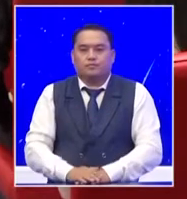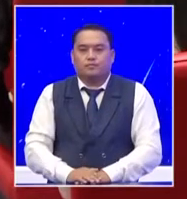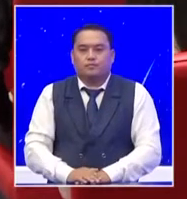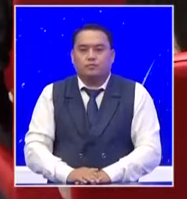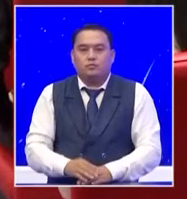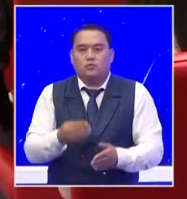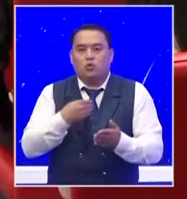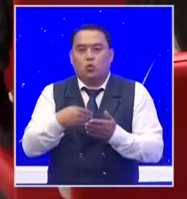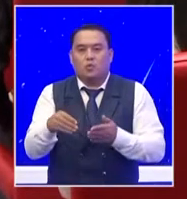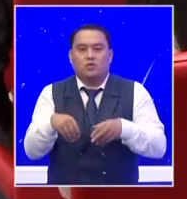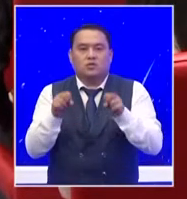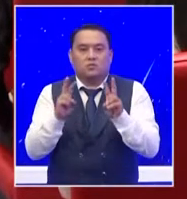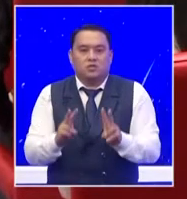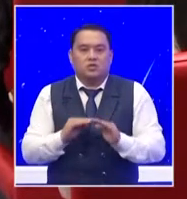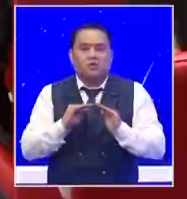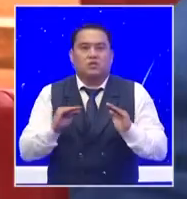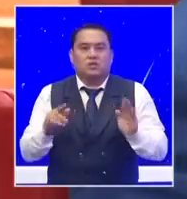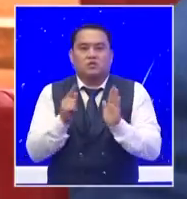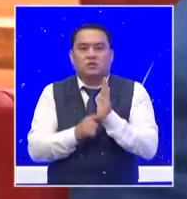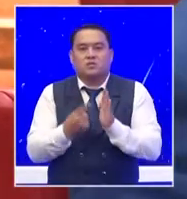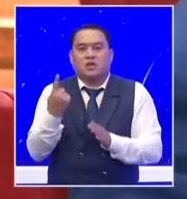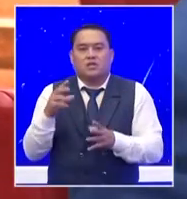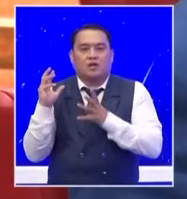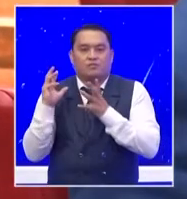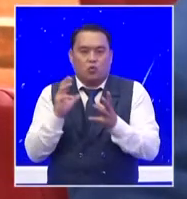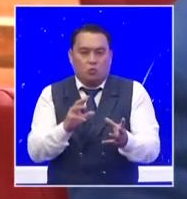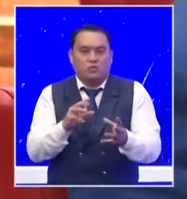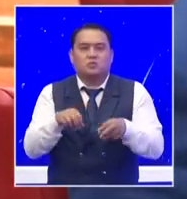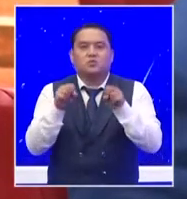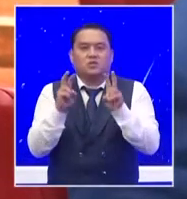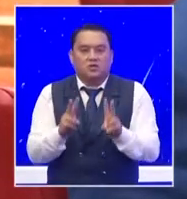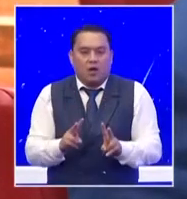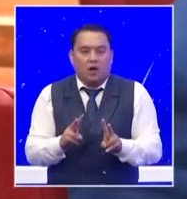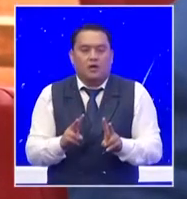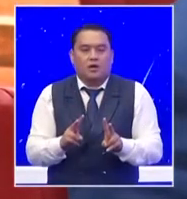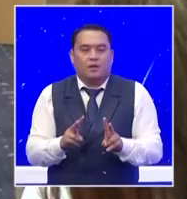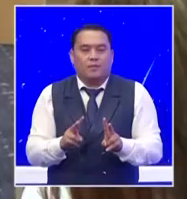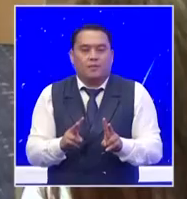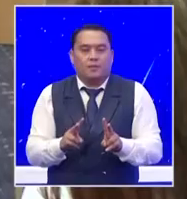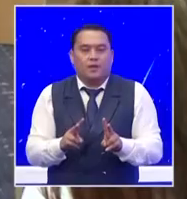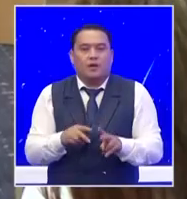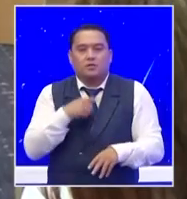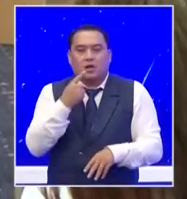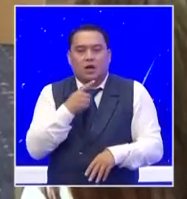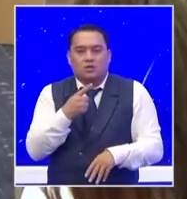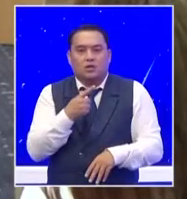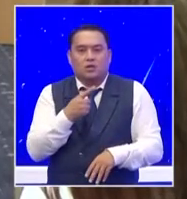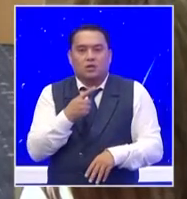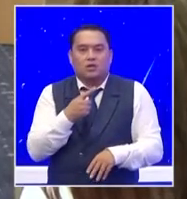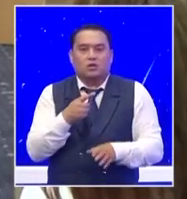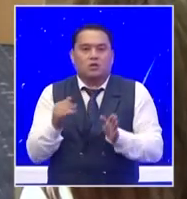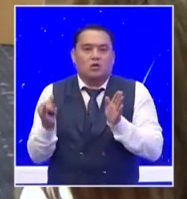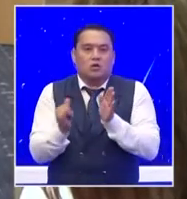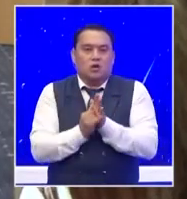Купили специально для детей 71 автобус. Вот специально их покрасили. Вот я еще сказал, там логотипы